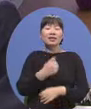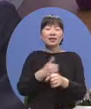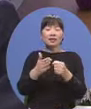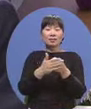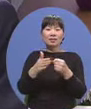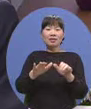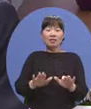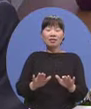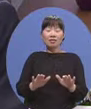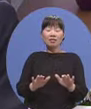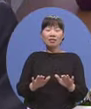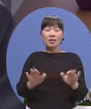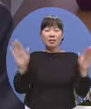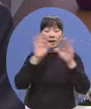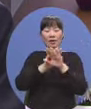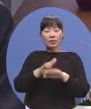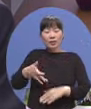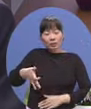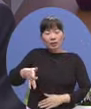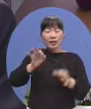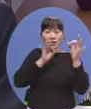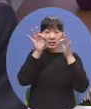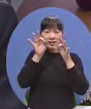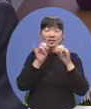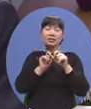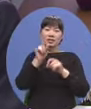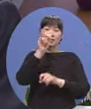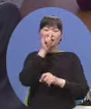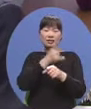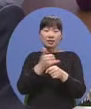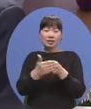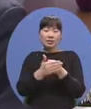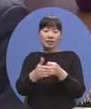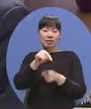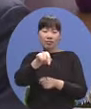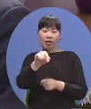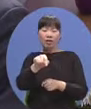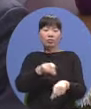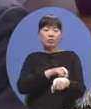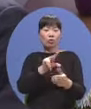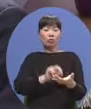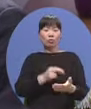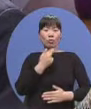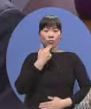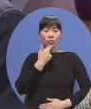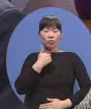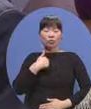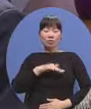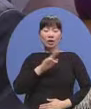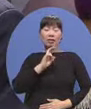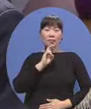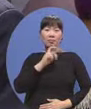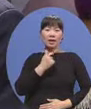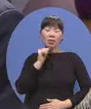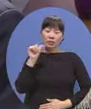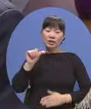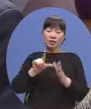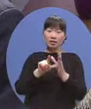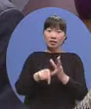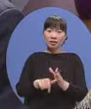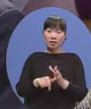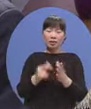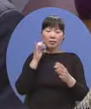그 나이들은 밤에 쉬하는 건 아주 흔합니다. 네, 맞습니다. 흔하기 때문에 그 자체가 별 문제가 되지 않습니다. 우리가 만 5세가 되었을